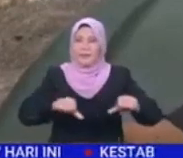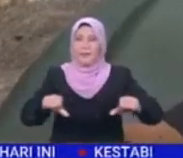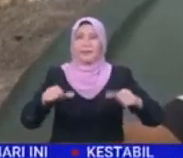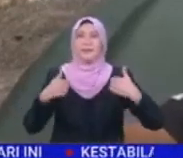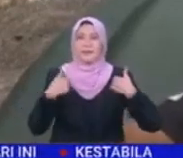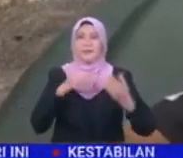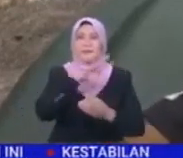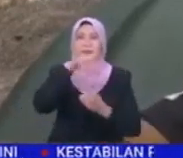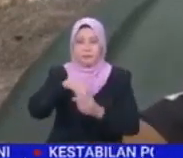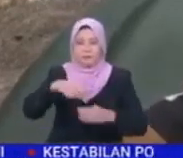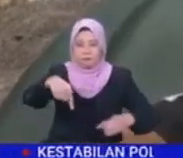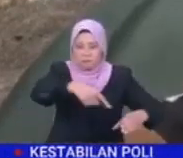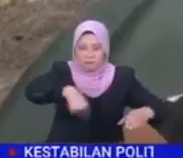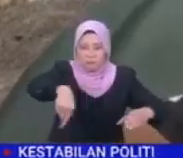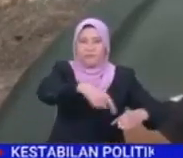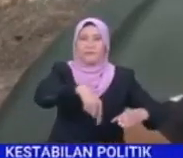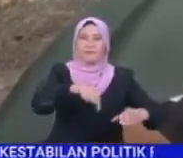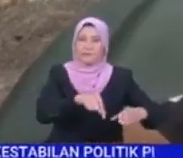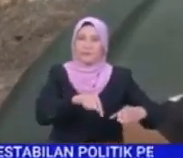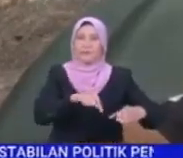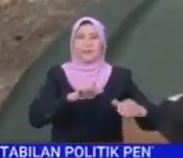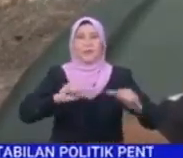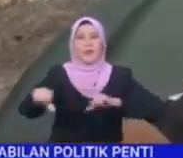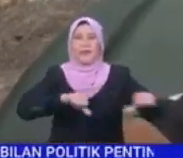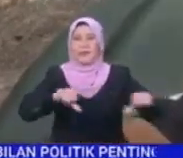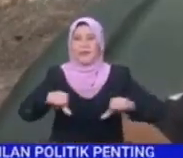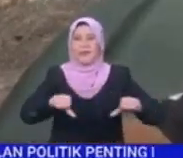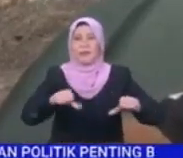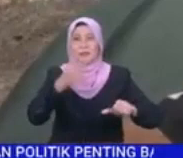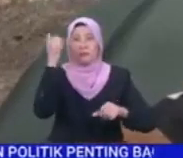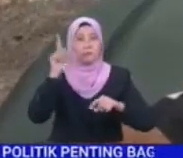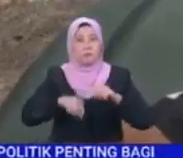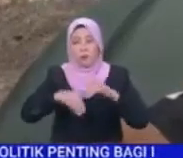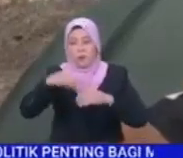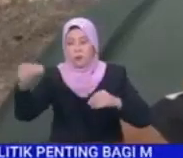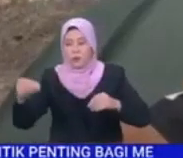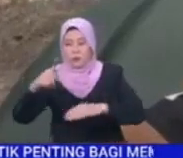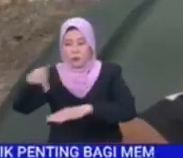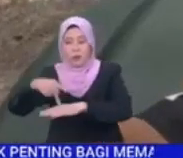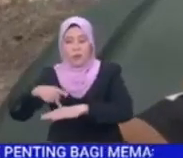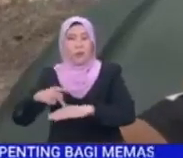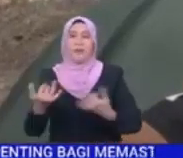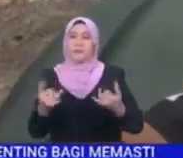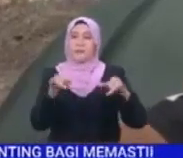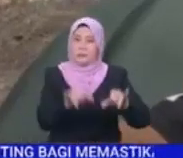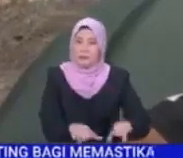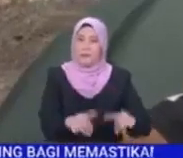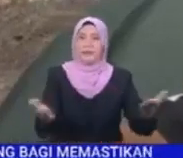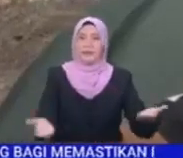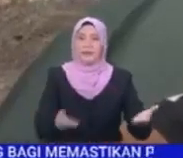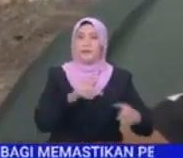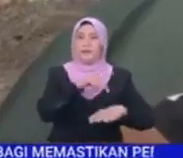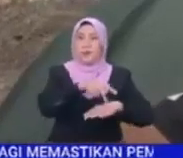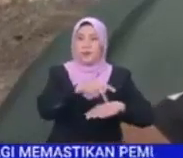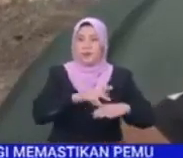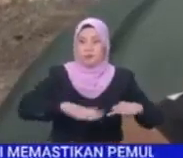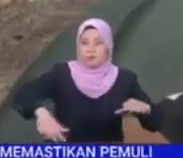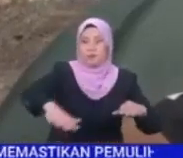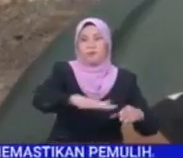ada tidak ada tempat lain dah di sini segala-galanya Sebab mereka tidak boleh keluar daripada Pulau ini dan mereka akan menghuni di sini